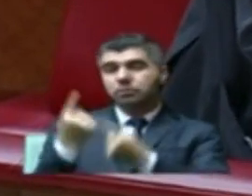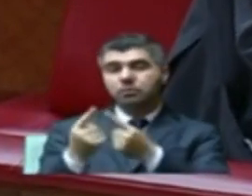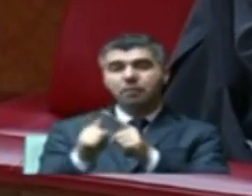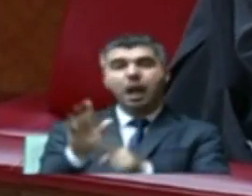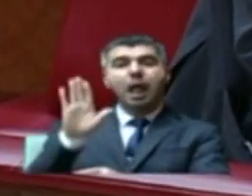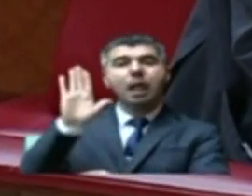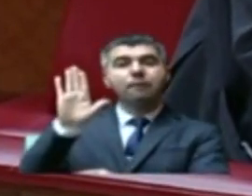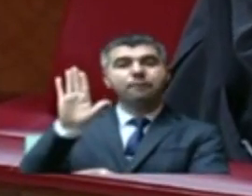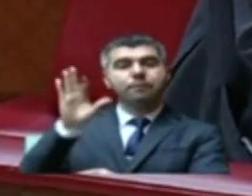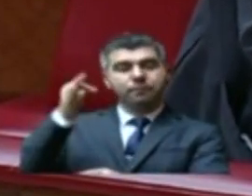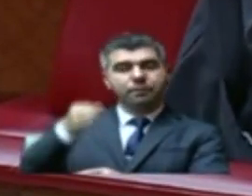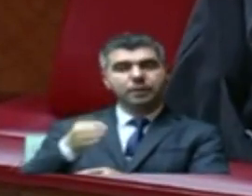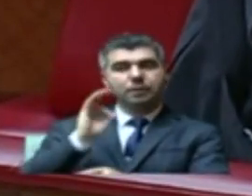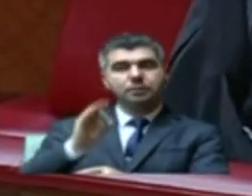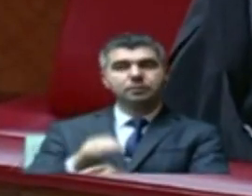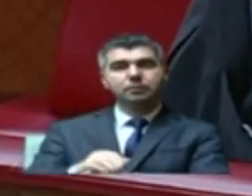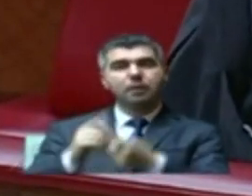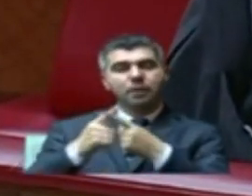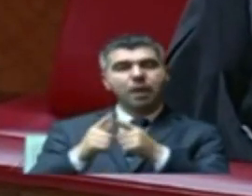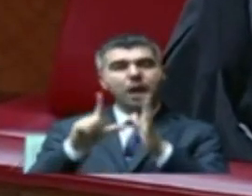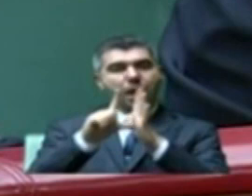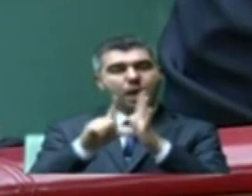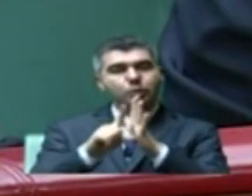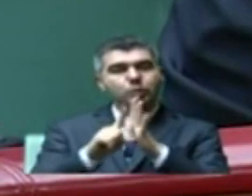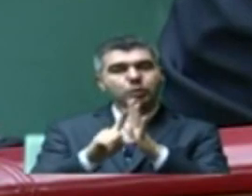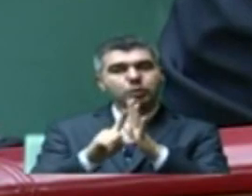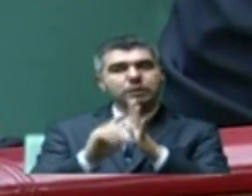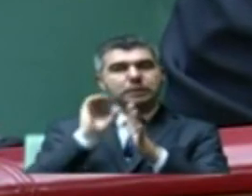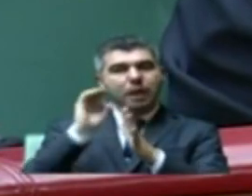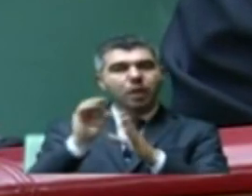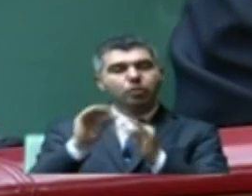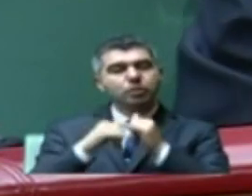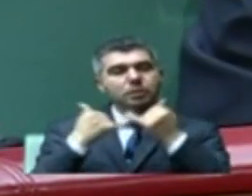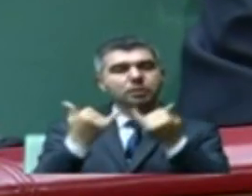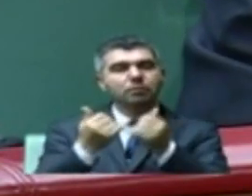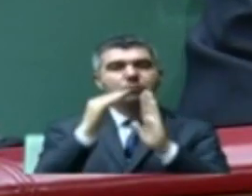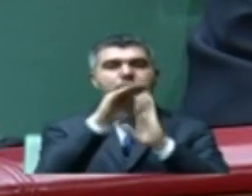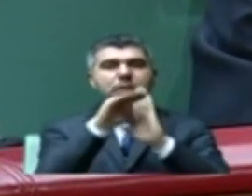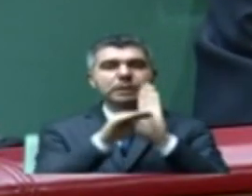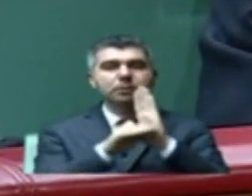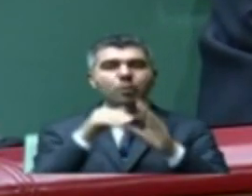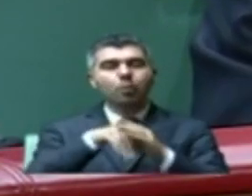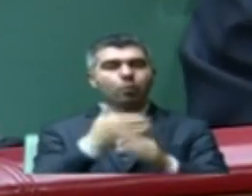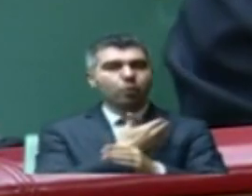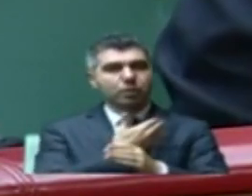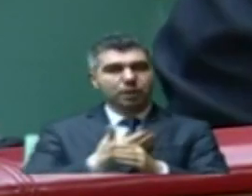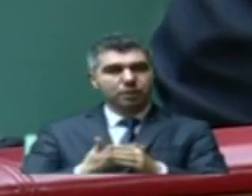يؤدي اليمين الدستوري. هذا المشروع هو أمام لجنة العدل في مجلس